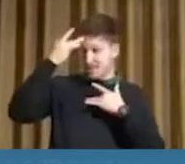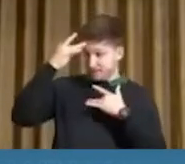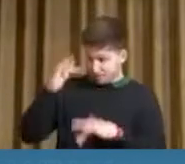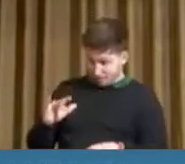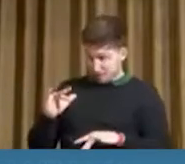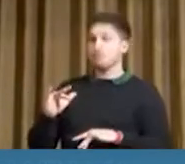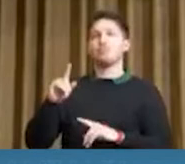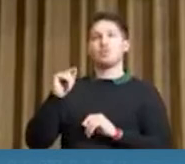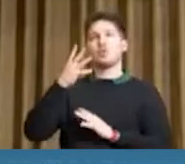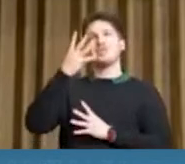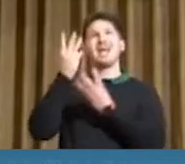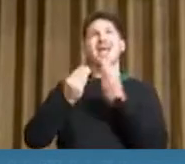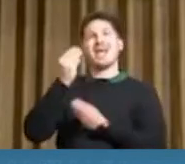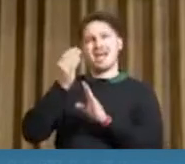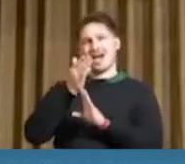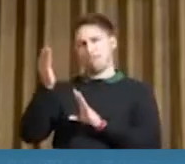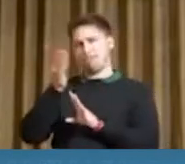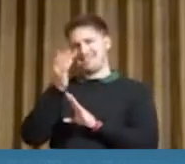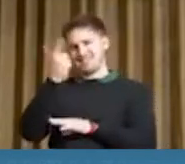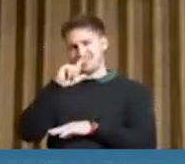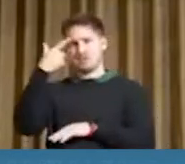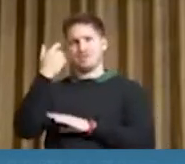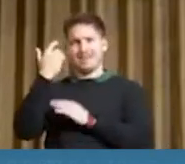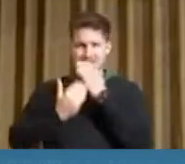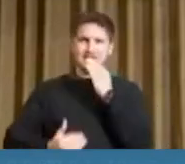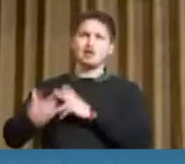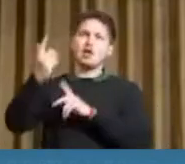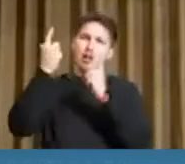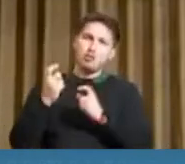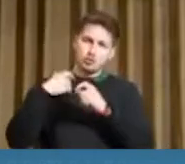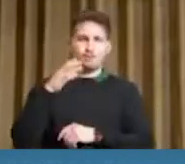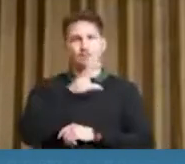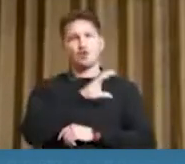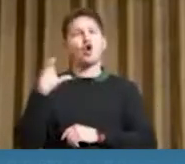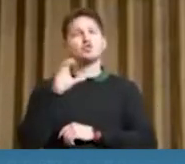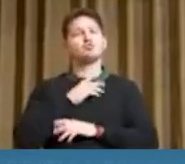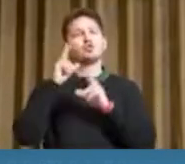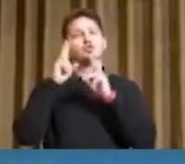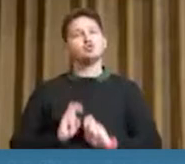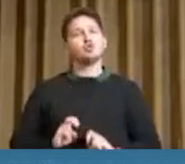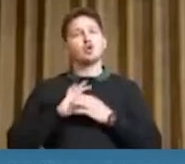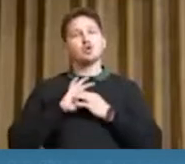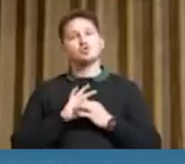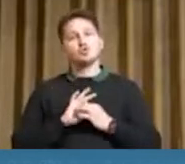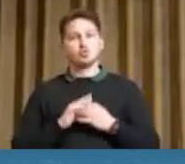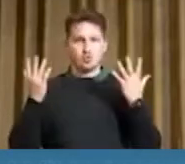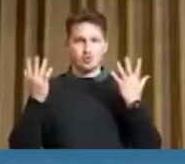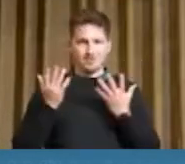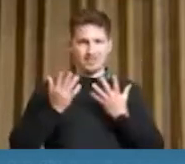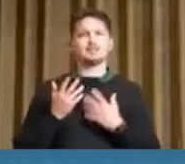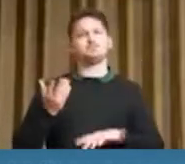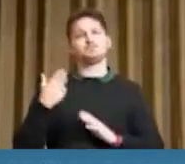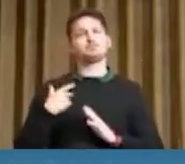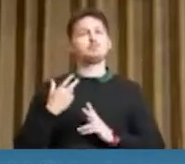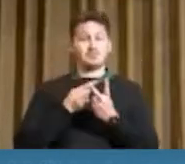im Spätherbst 2020 starten konnten. Um was geht es in der Kosmos-Studie? Es geht um den Aufbau einer Kohorte oder besser gesagt